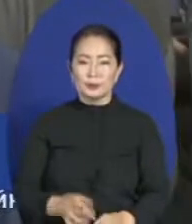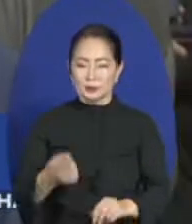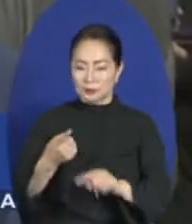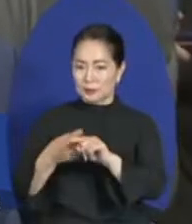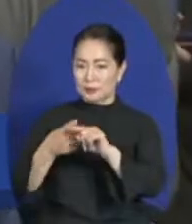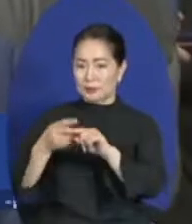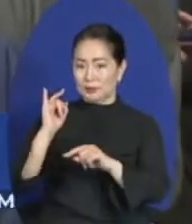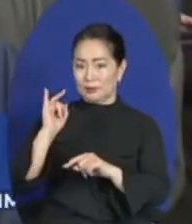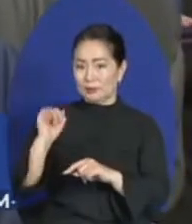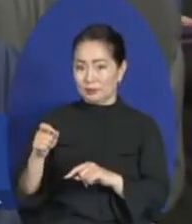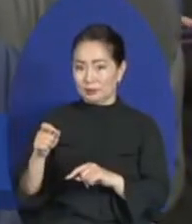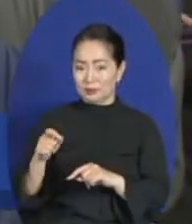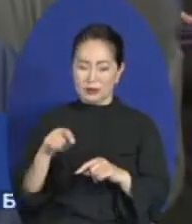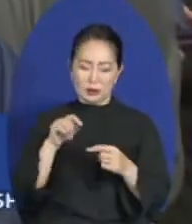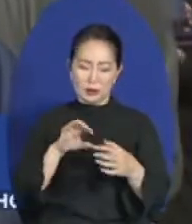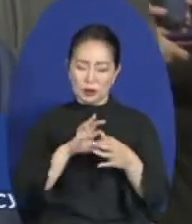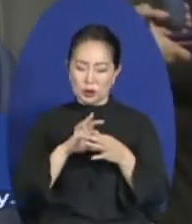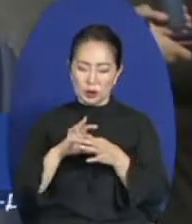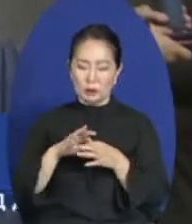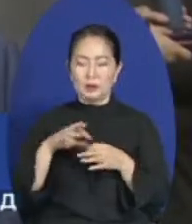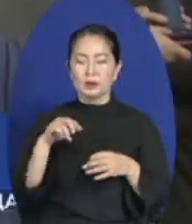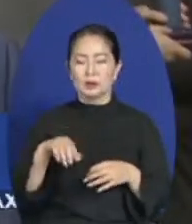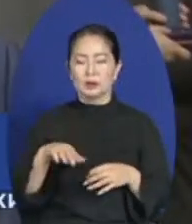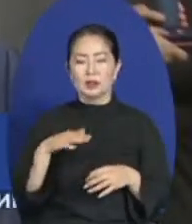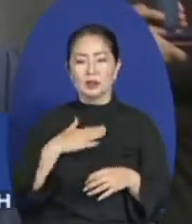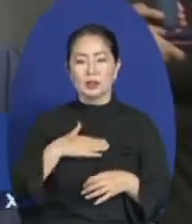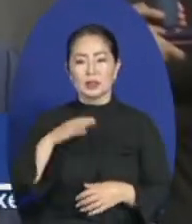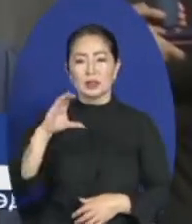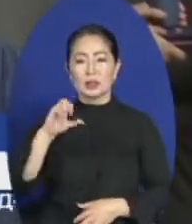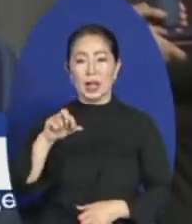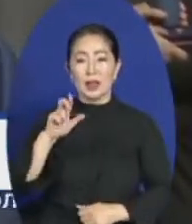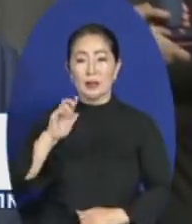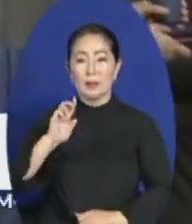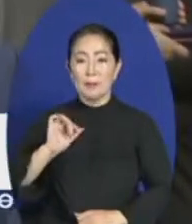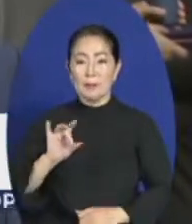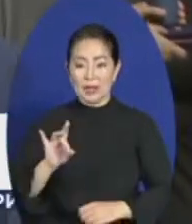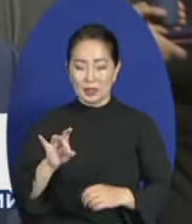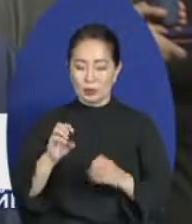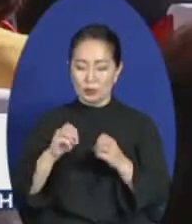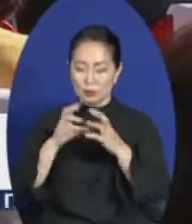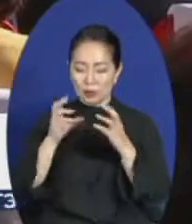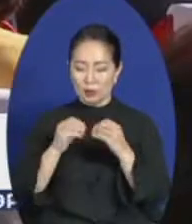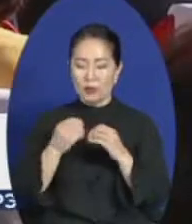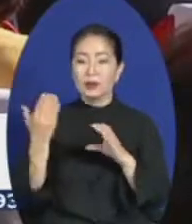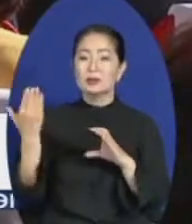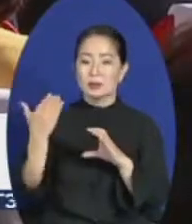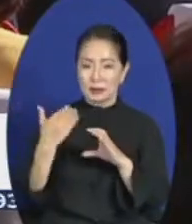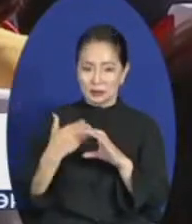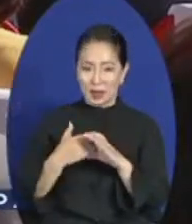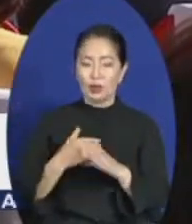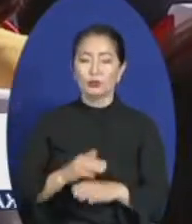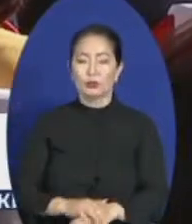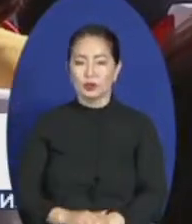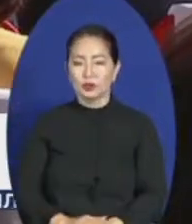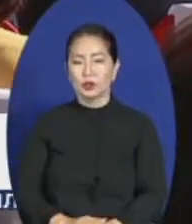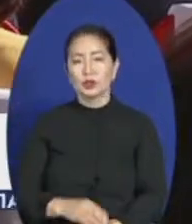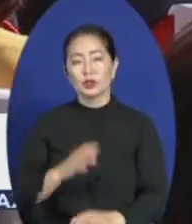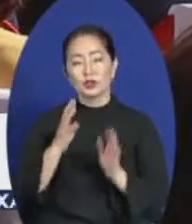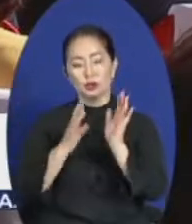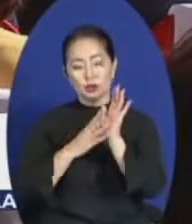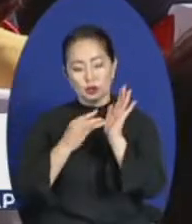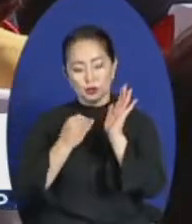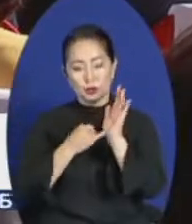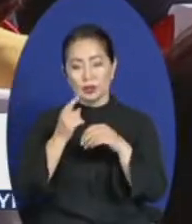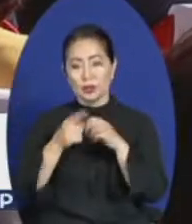хэд дахин өссөн. Ийм учраас бас салбарын бүтээн байгуулалт нэлээдгүй одоо саад болж байна. 96